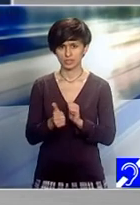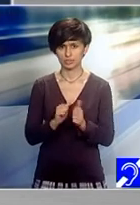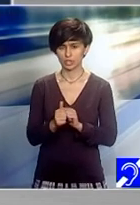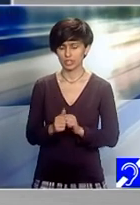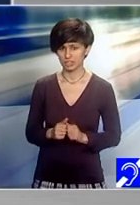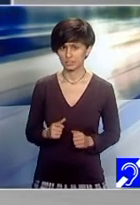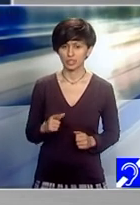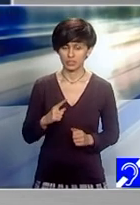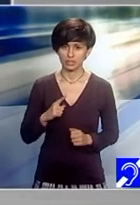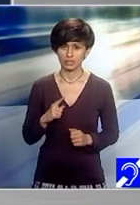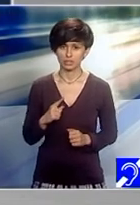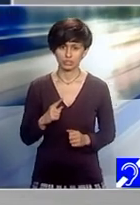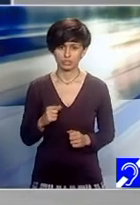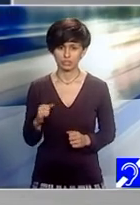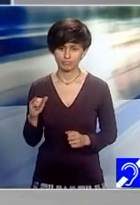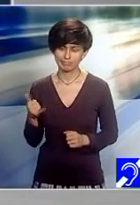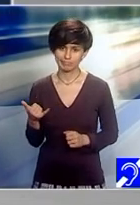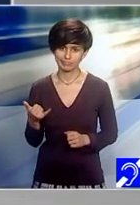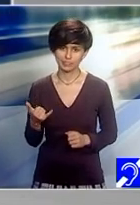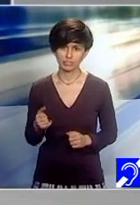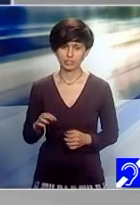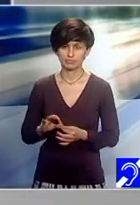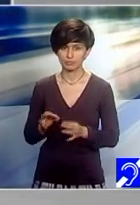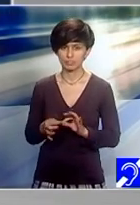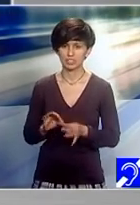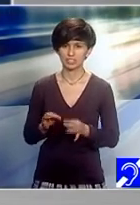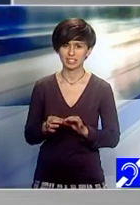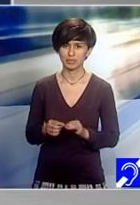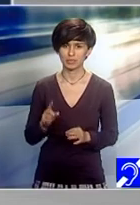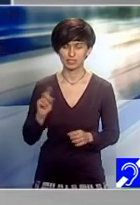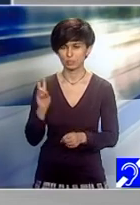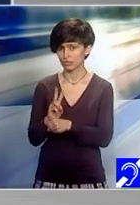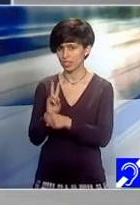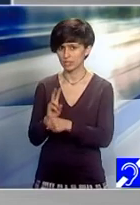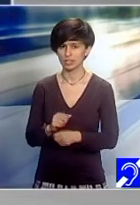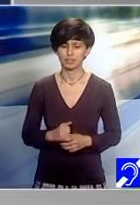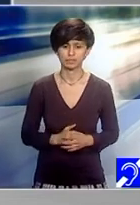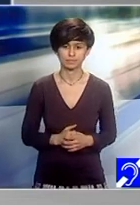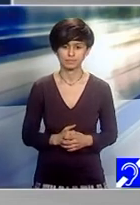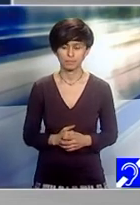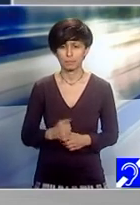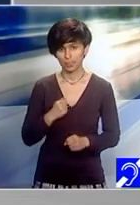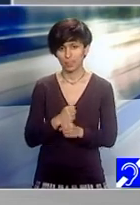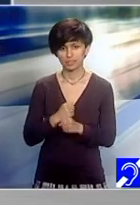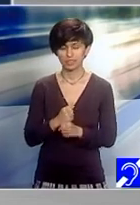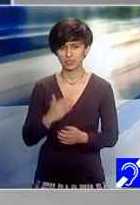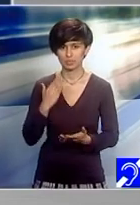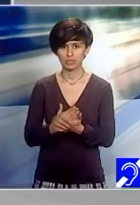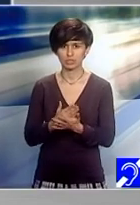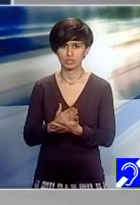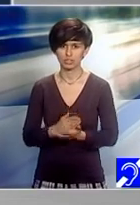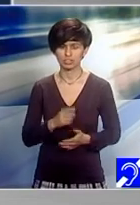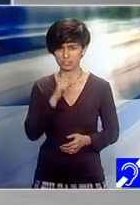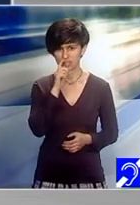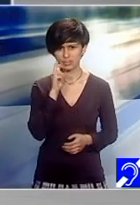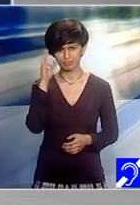înseamnă o fracțiune de secundă că n-ai fost atent. S-a luat o decizie proastă. Mă refer strict la